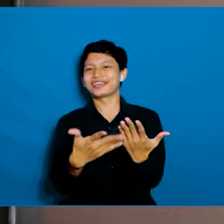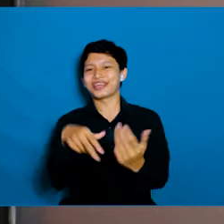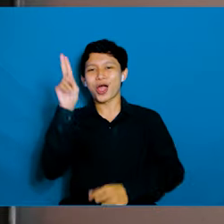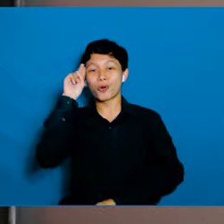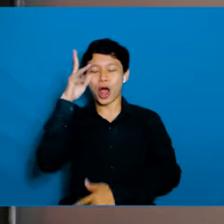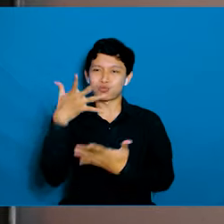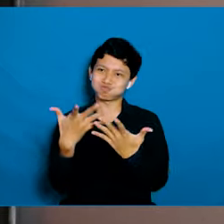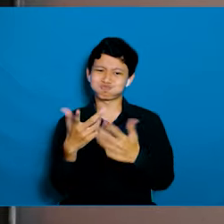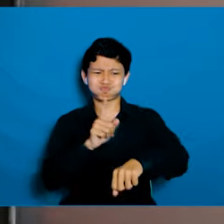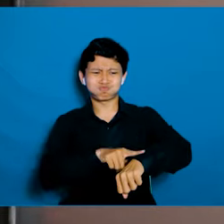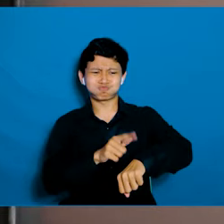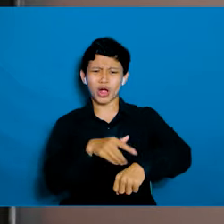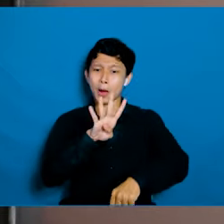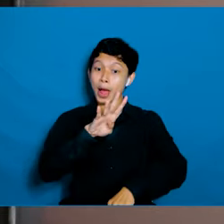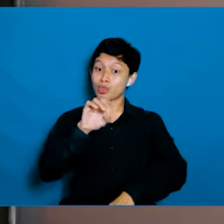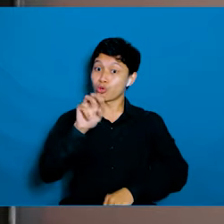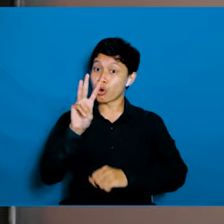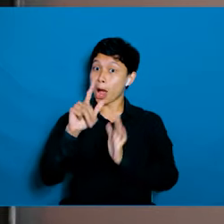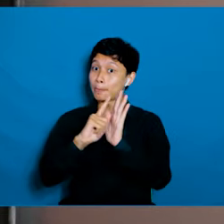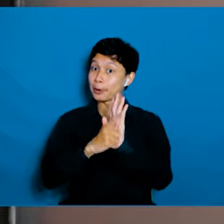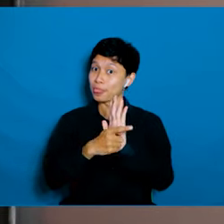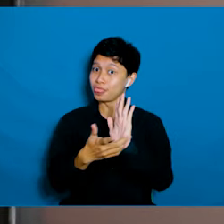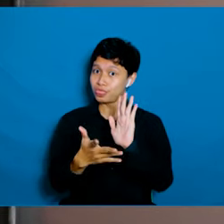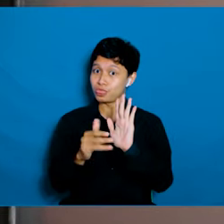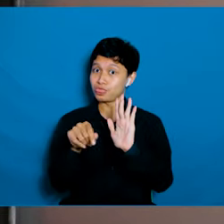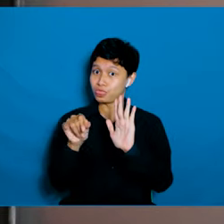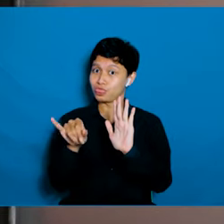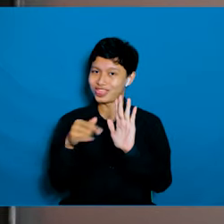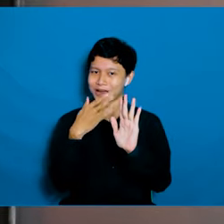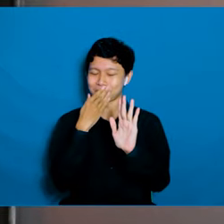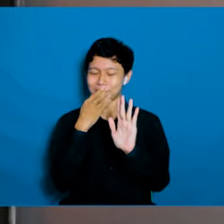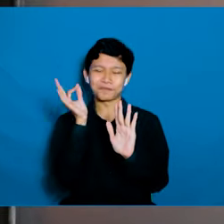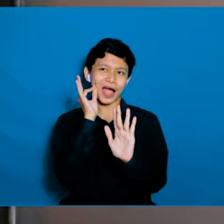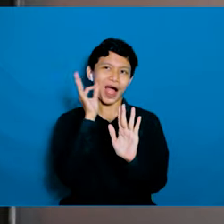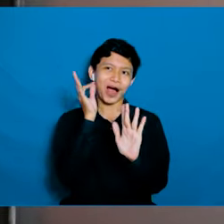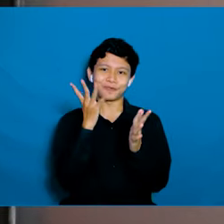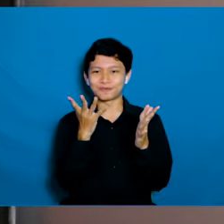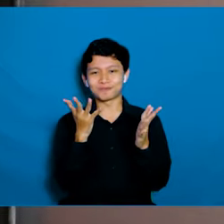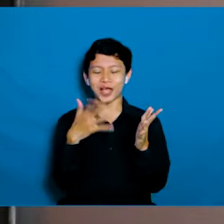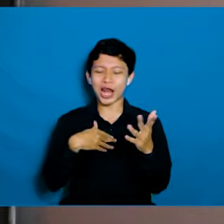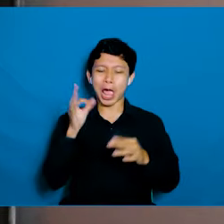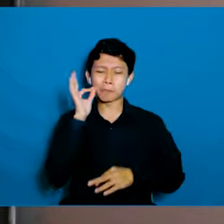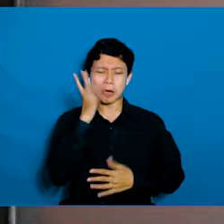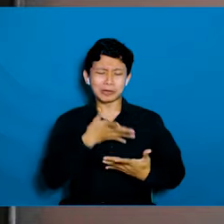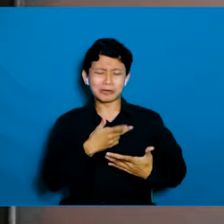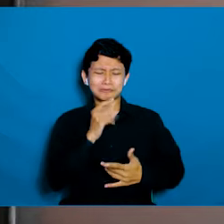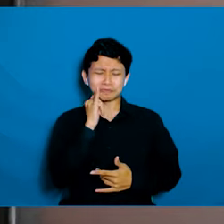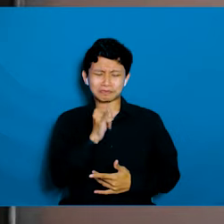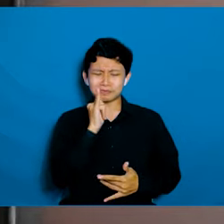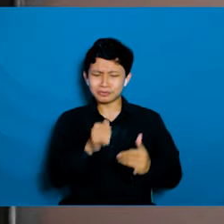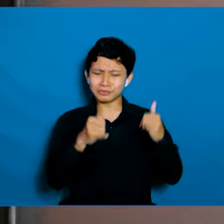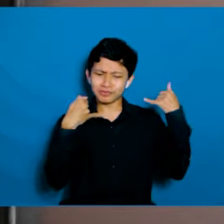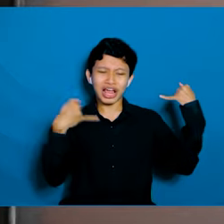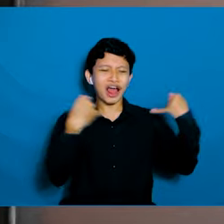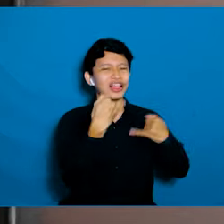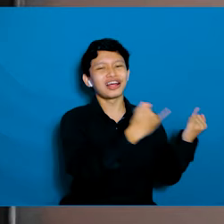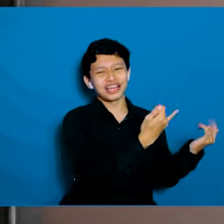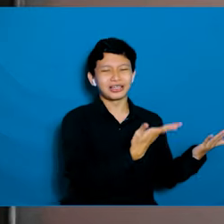sudah lebih dari 40 menit bersama kami. Mohon maaf jika ada sesuatu hal yang kurang